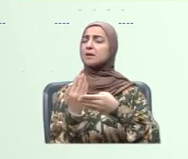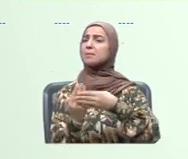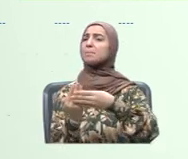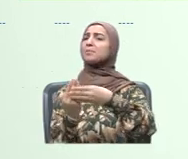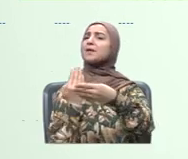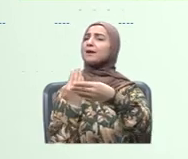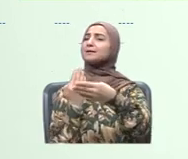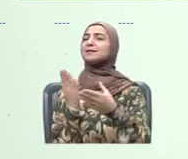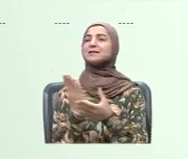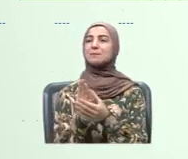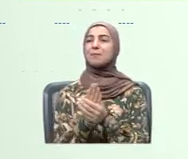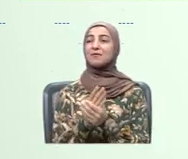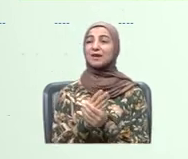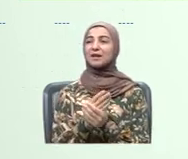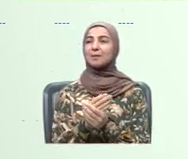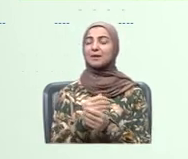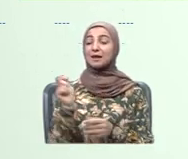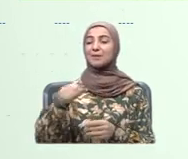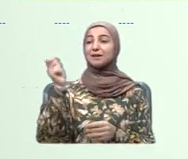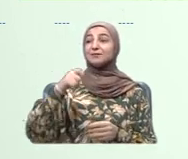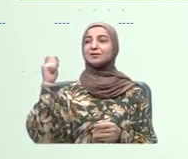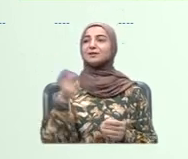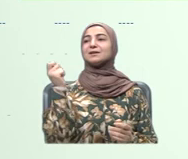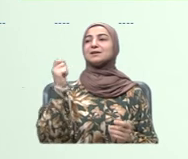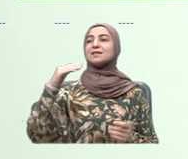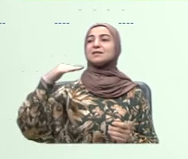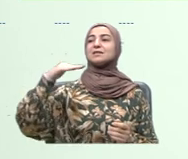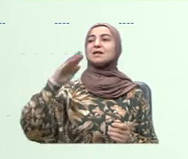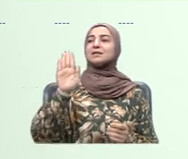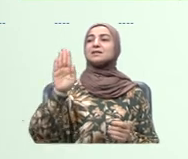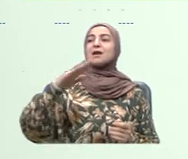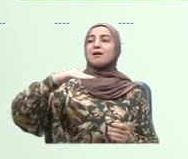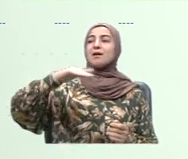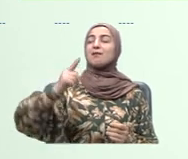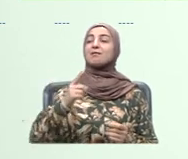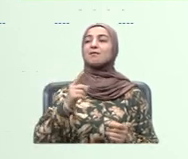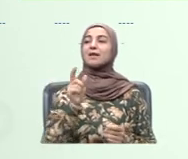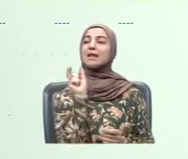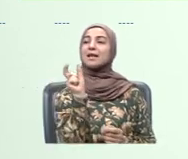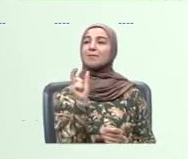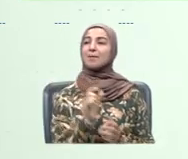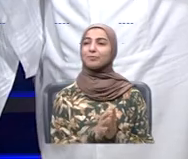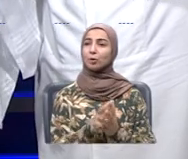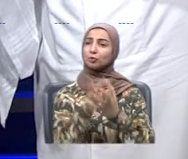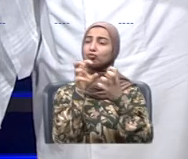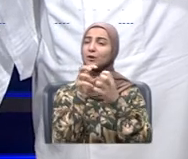وجود سحر الكلمة التي كانت تشده إلى القراءة وتذكي شغفه